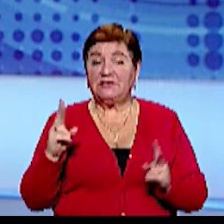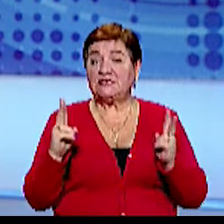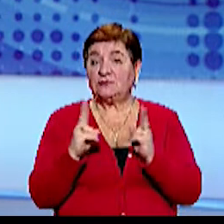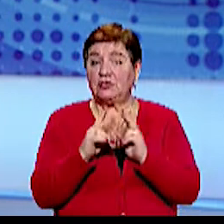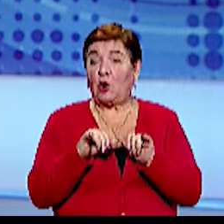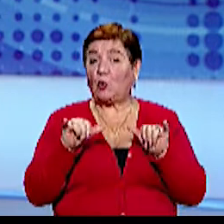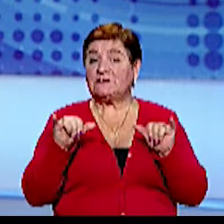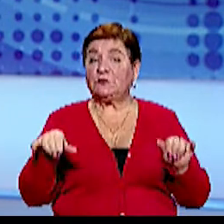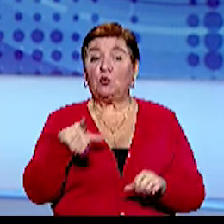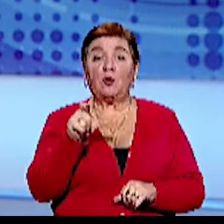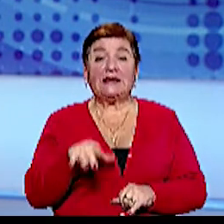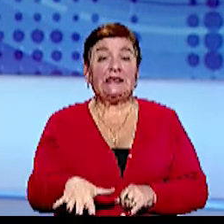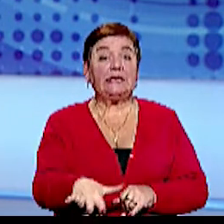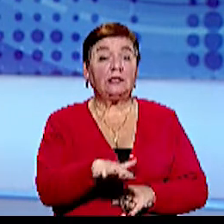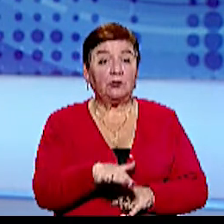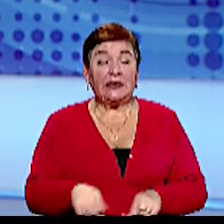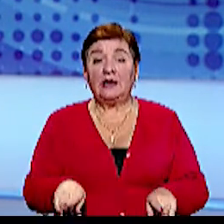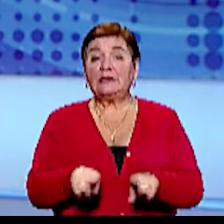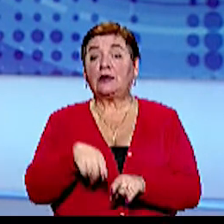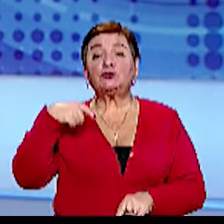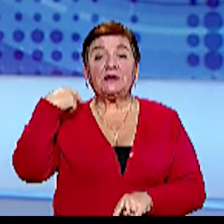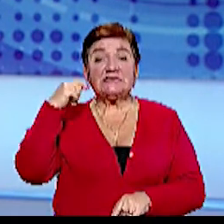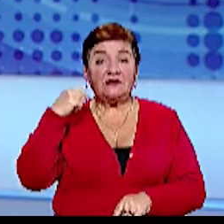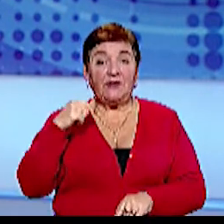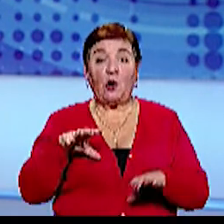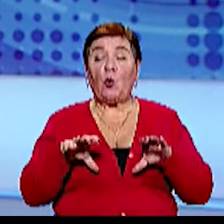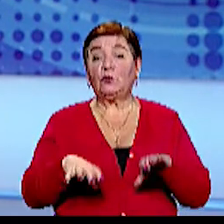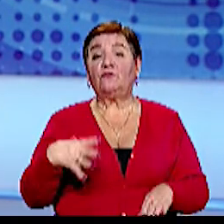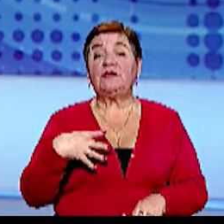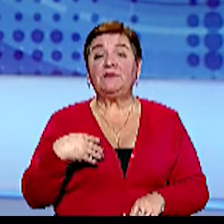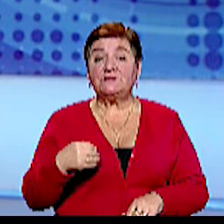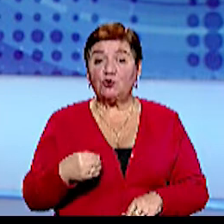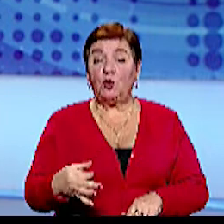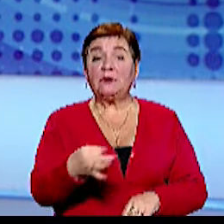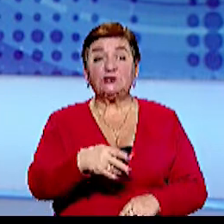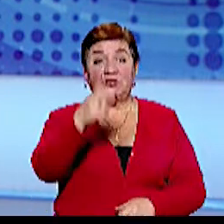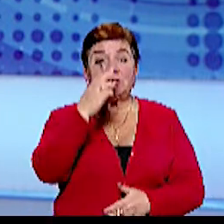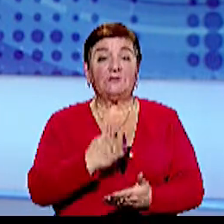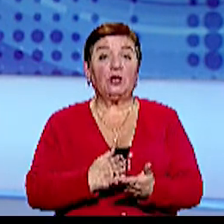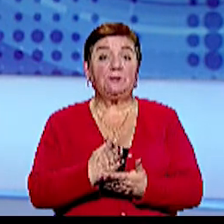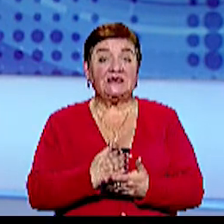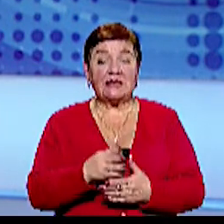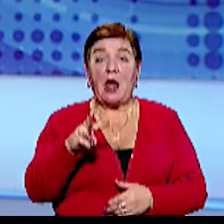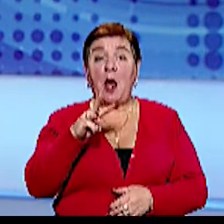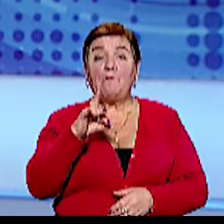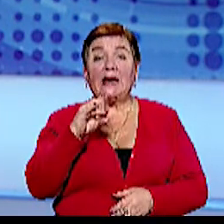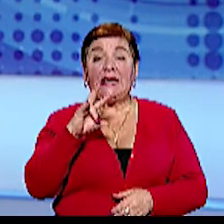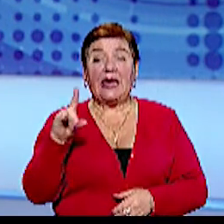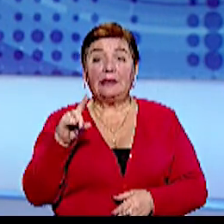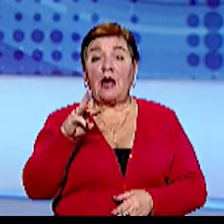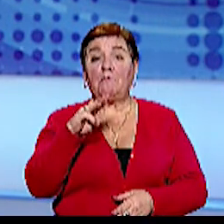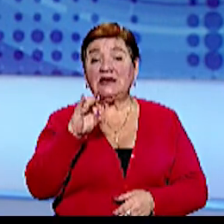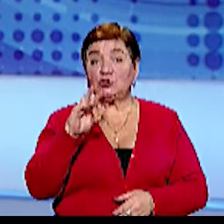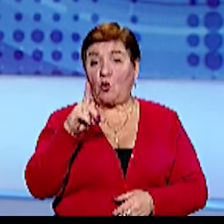Ради розвитку громад та територій. Також президент звільнив голову Львівської обласної державної адміністрації Маркіяна Мальського.